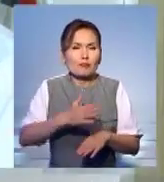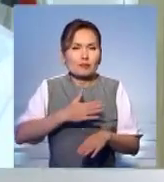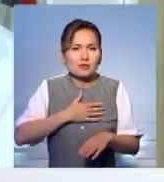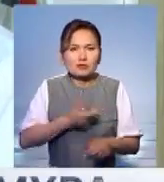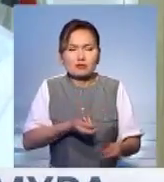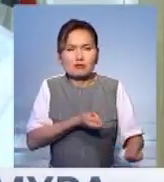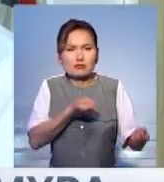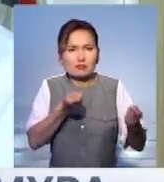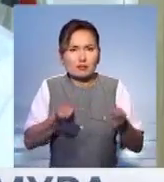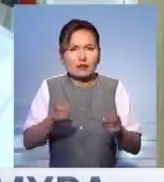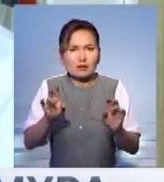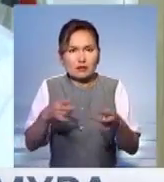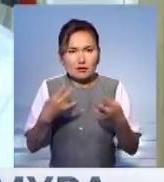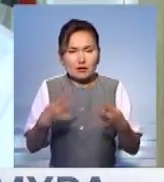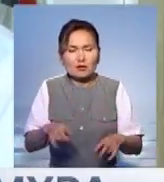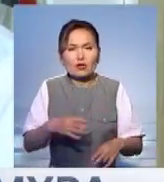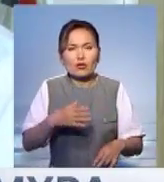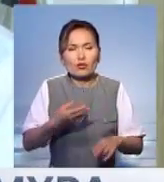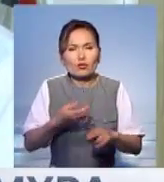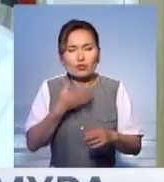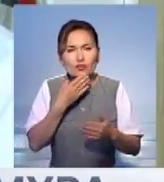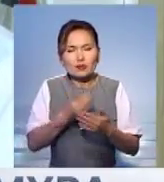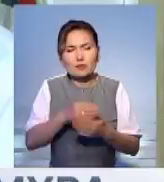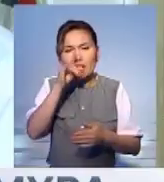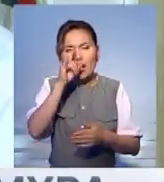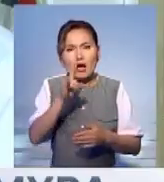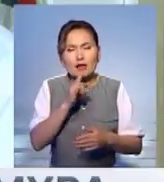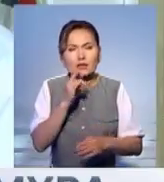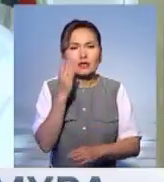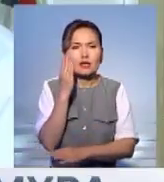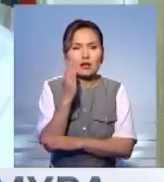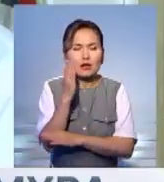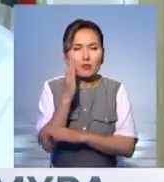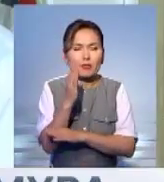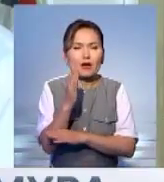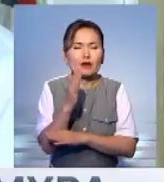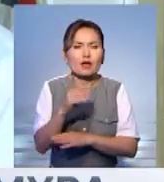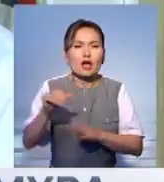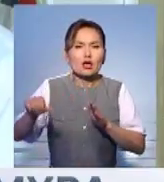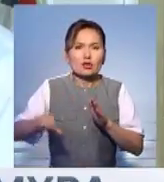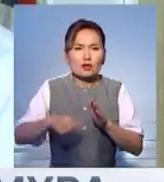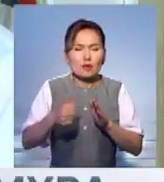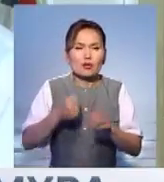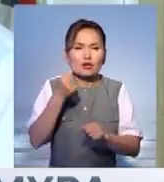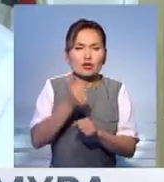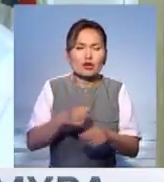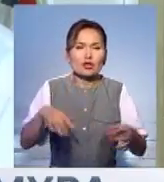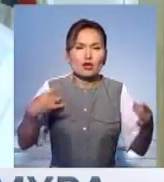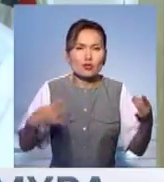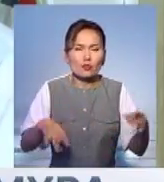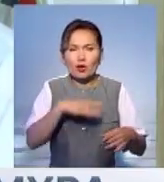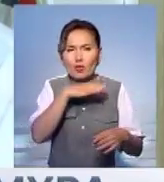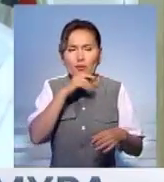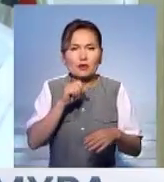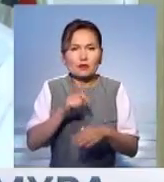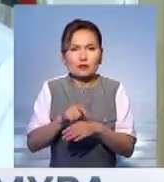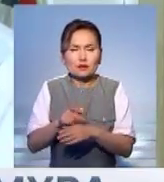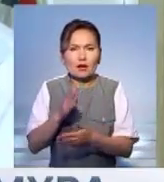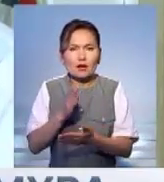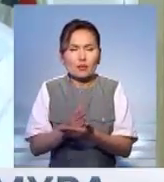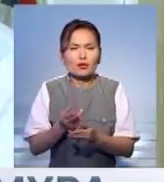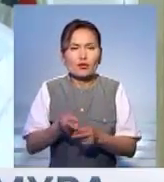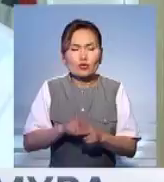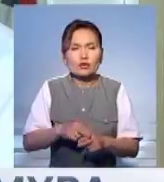зерттеп көрмейміз деген ойға келіп қазір сол ағаштарды зерттеу үстіндемін. Негізінен менің өнімдерім осы жергілікті жердің жиде деген ағашы